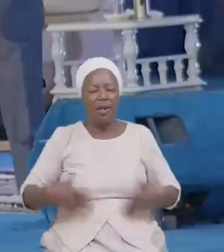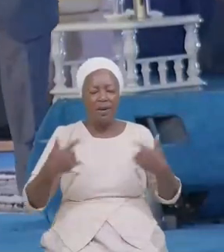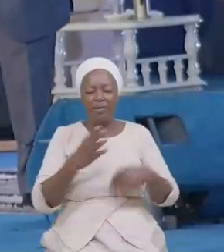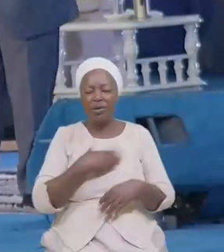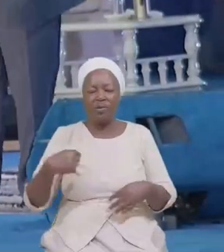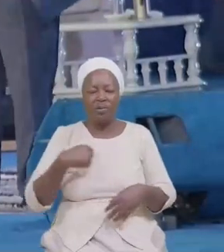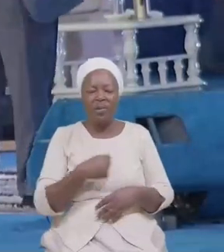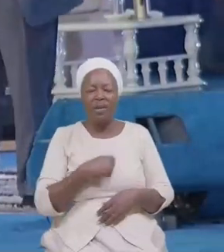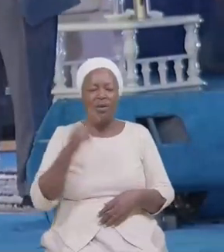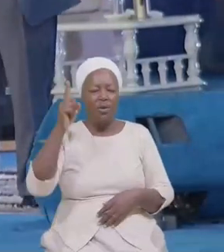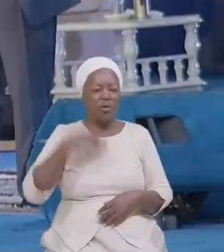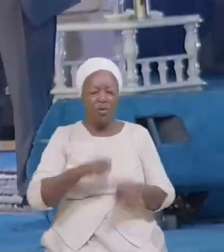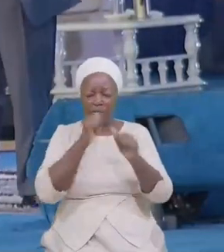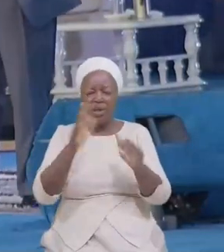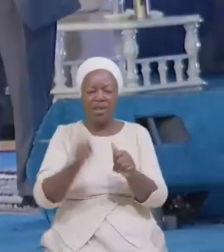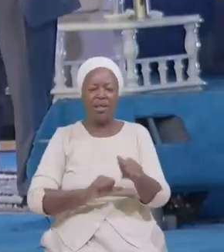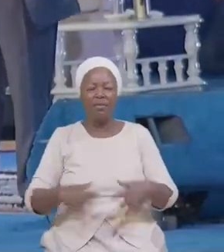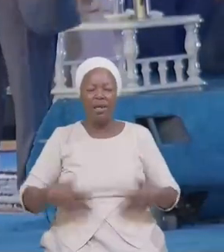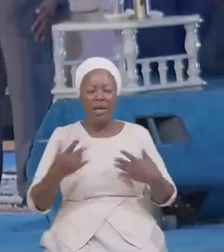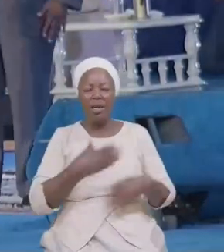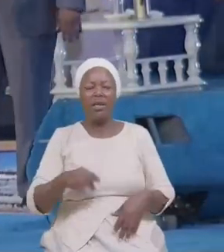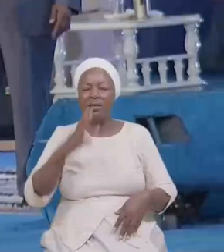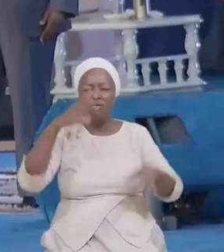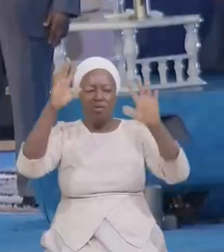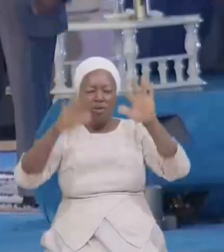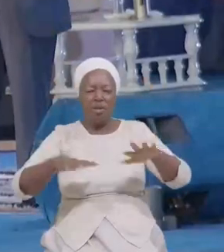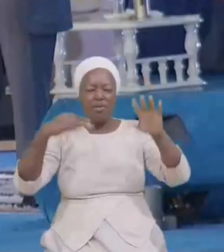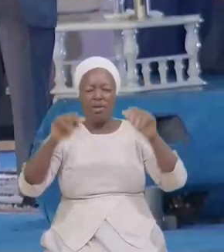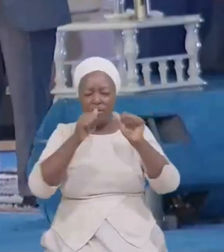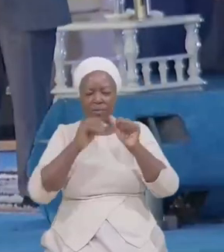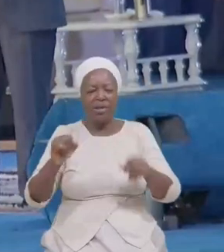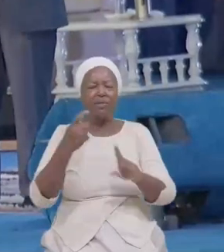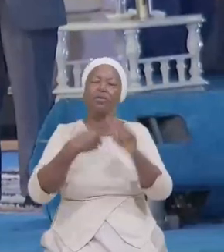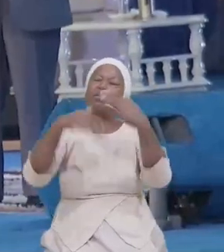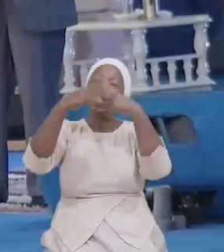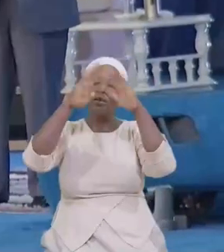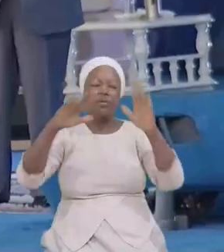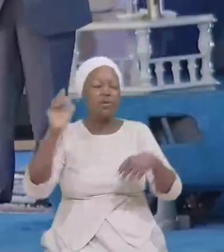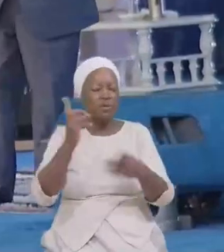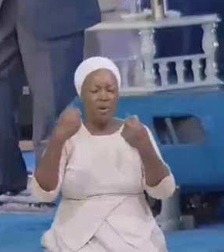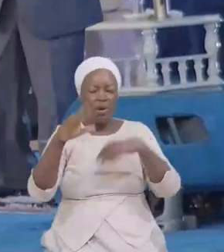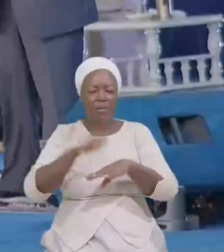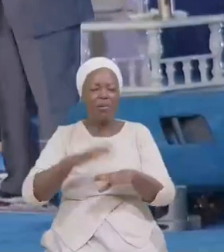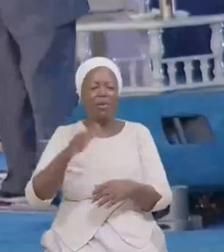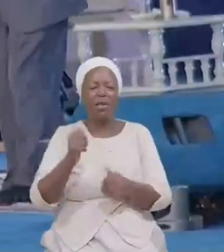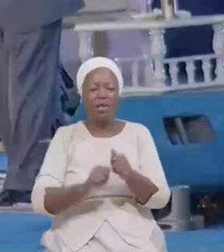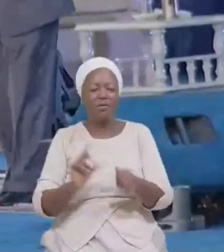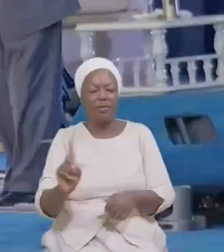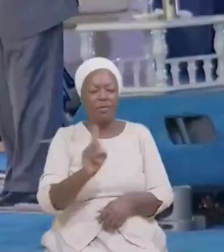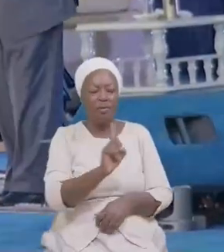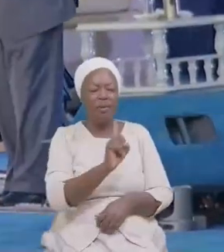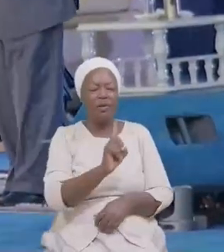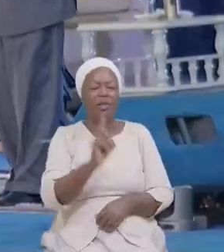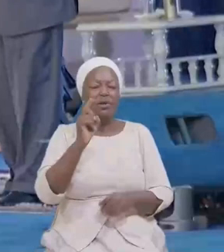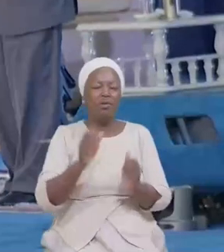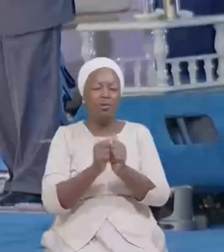et bénisse chaque vie et la pluie de bénition du ciel vienne sur chacun